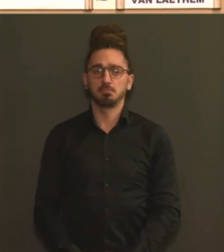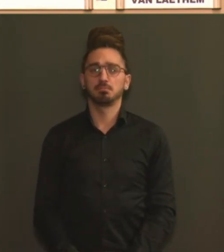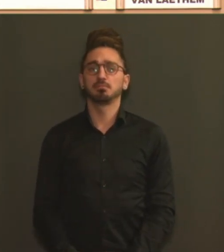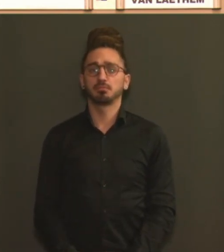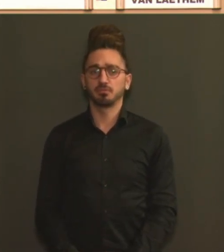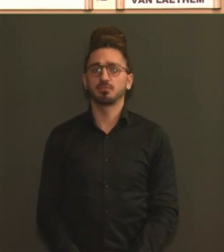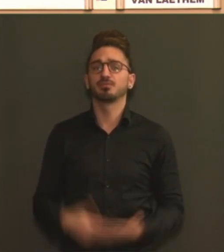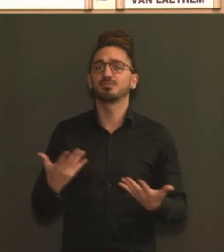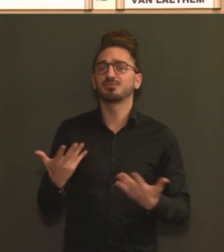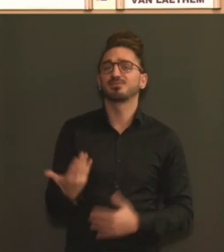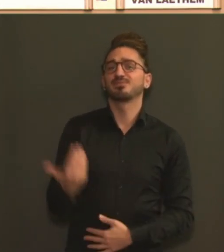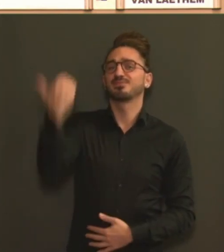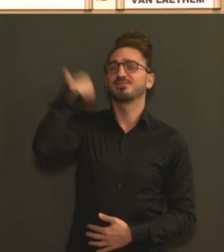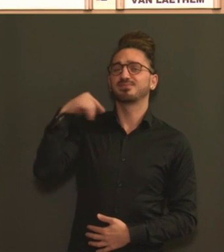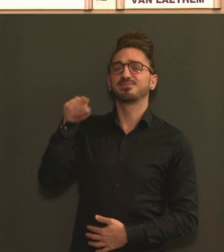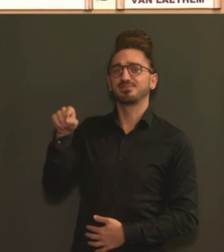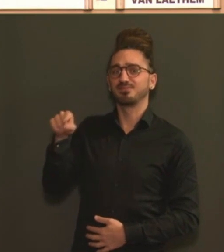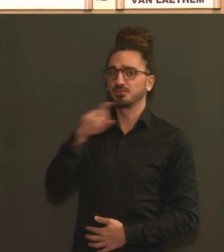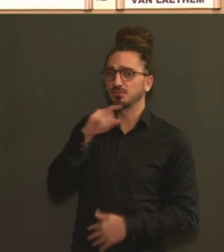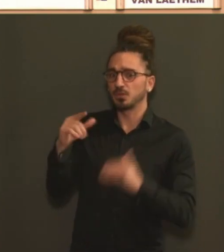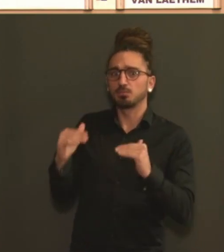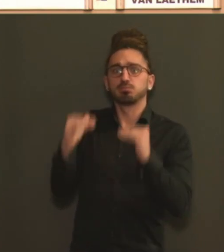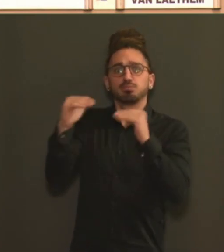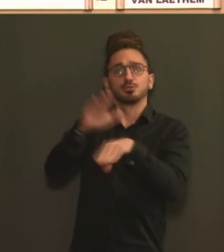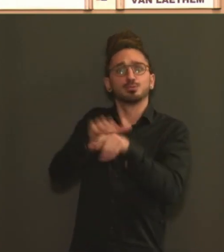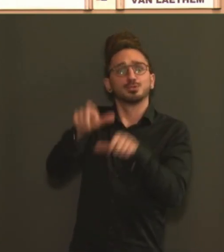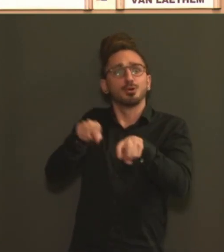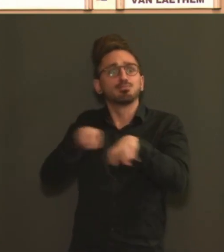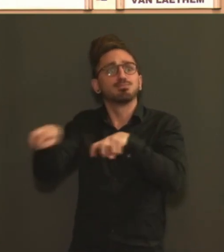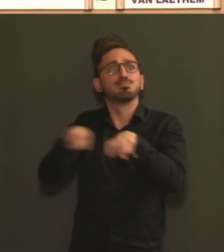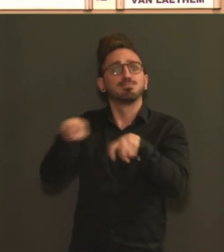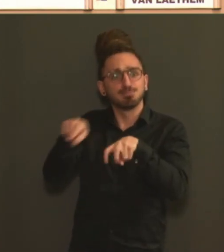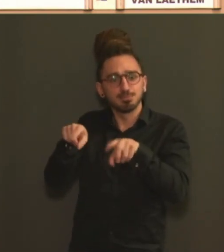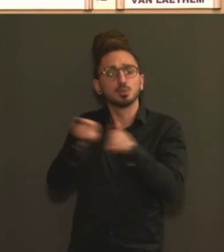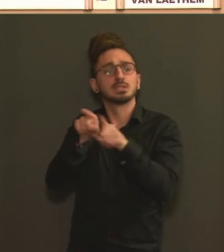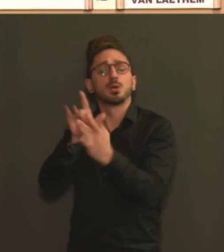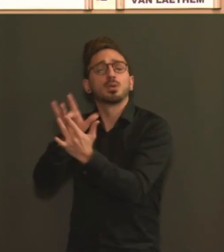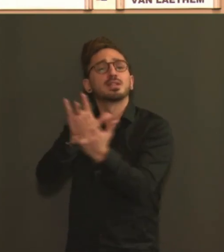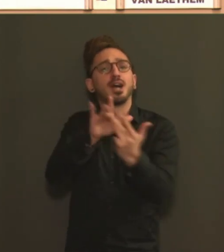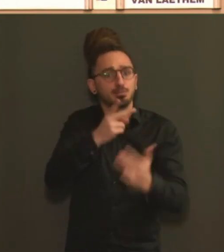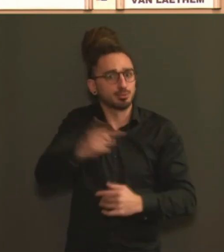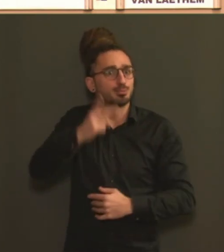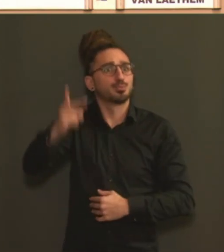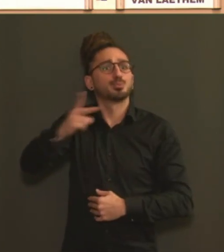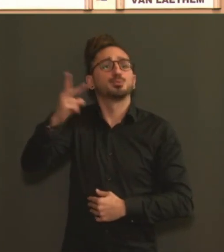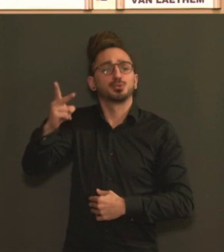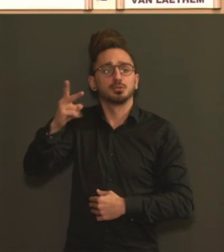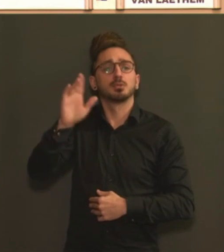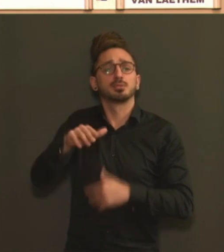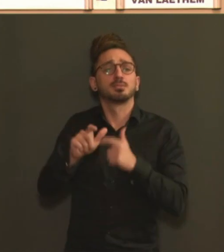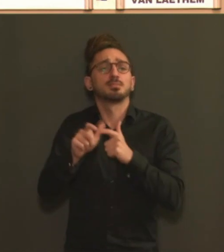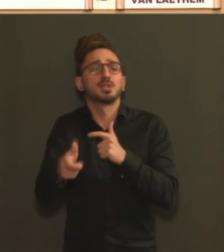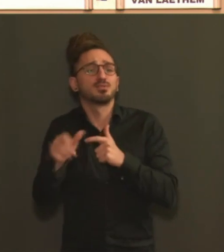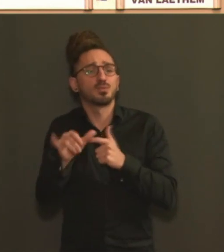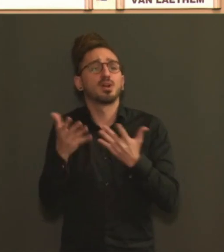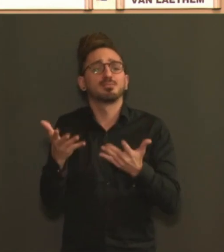mobilité et un certain nombre d'augmentations dans les contacts avaient amené à l'augmentation globale du nombre de